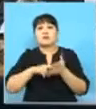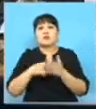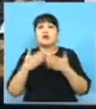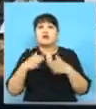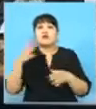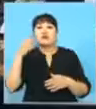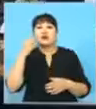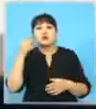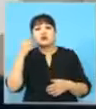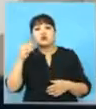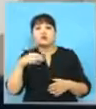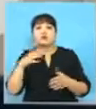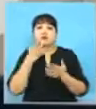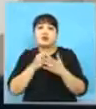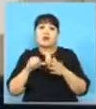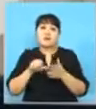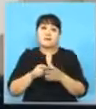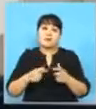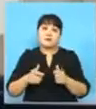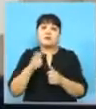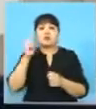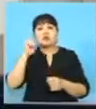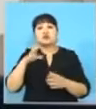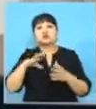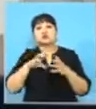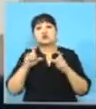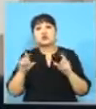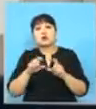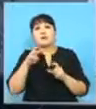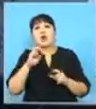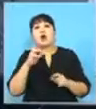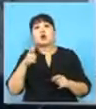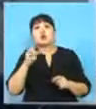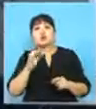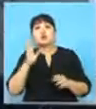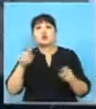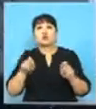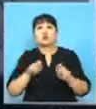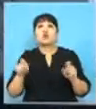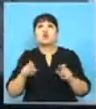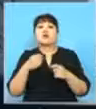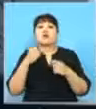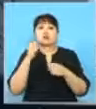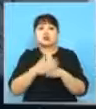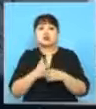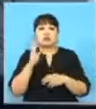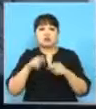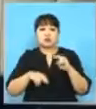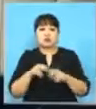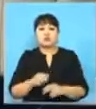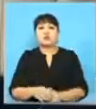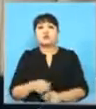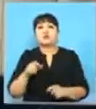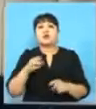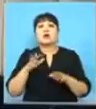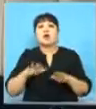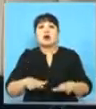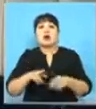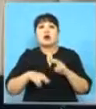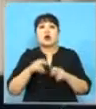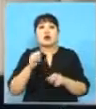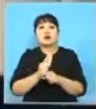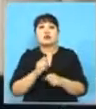открывать в Актюбе свои представительства. Так, известная сеть супермаркетов «Магнум» будет строить торговый центр. Строительство торгового центра, вот